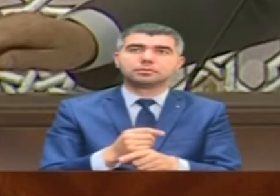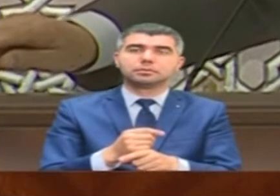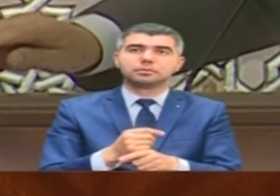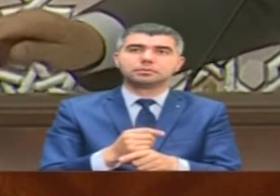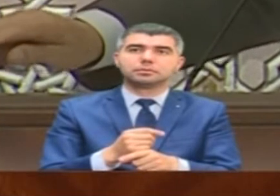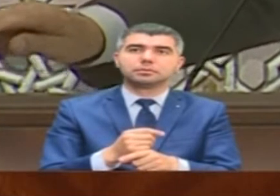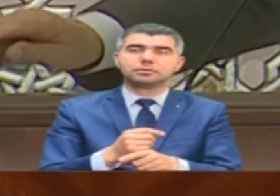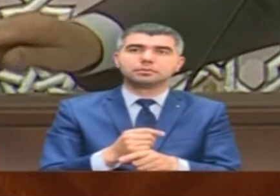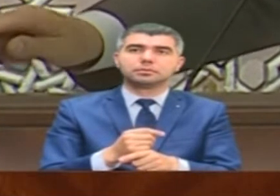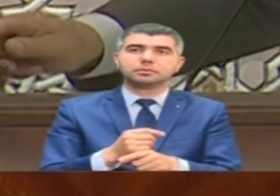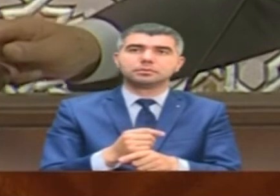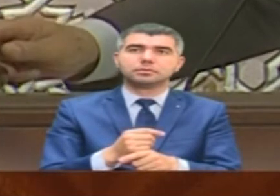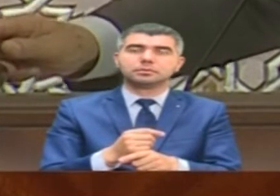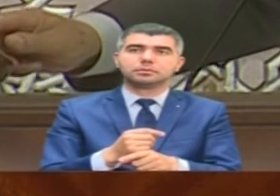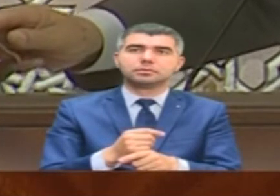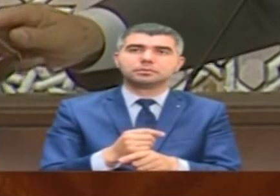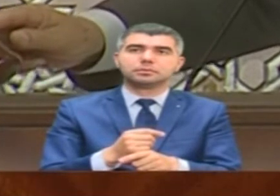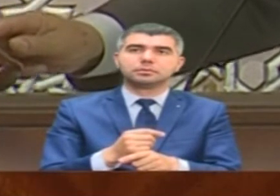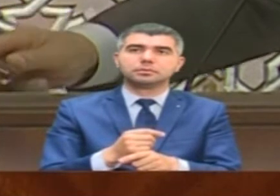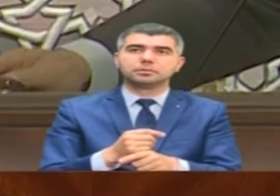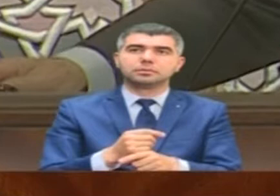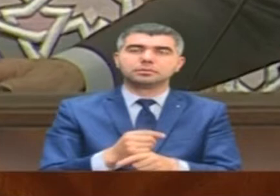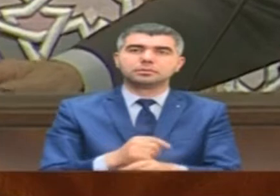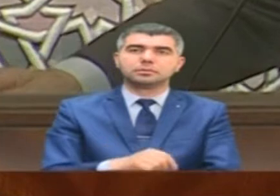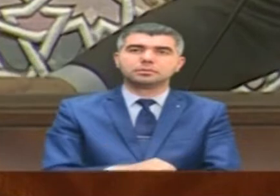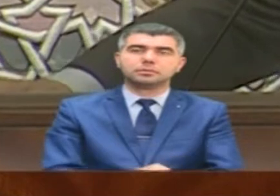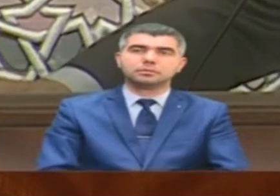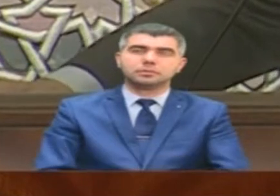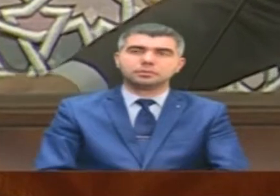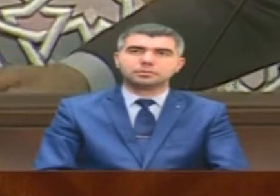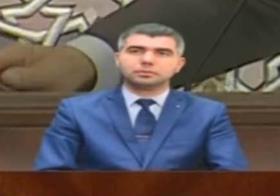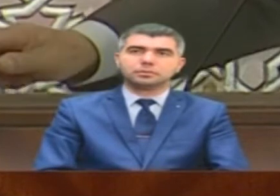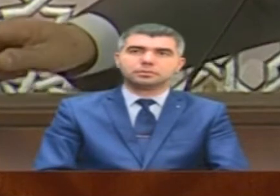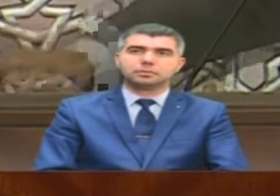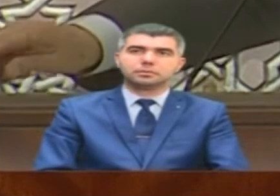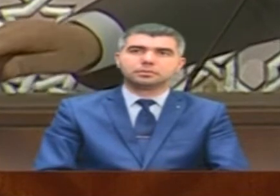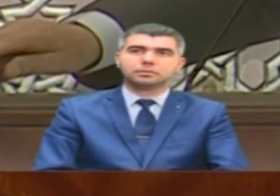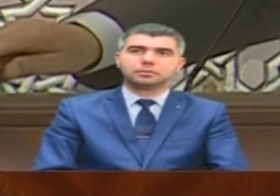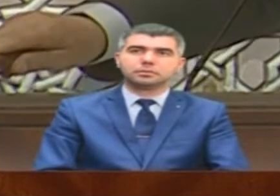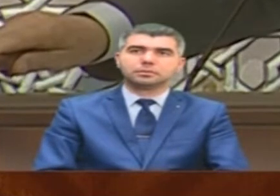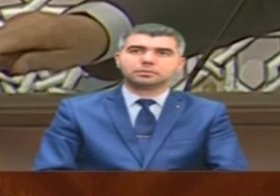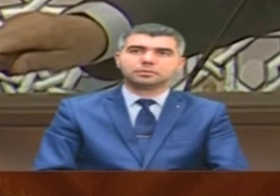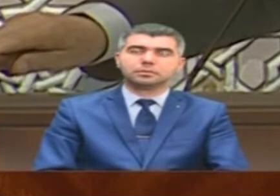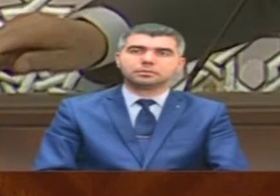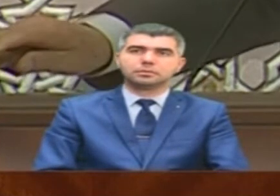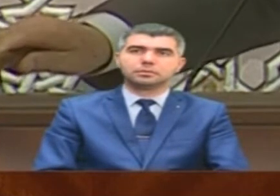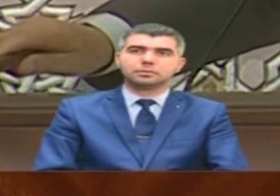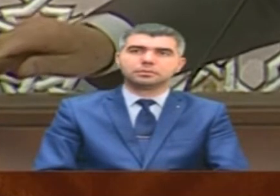رئيس سيد الرئيس سمديان النائب